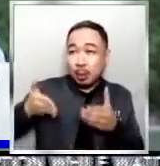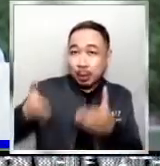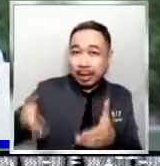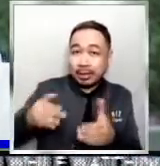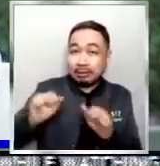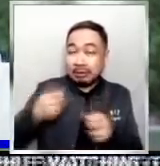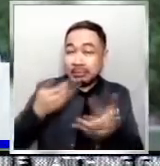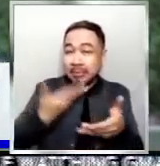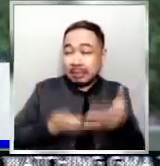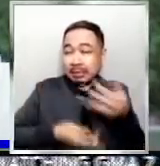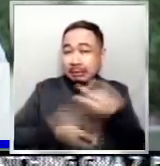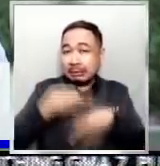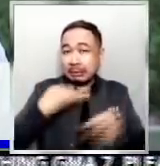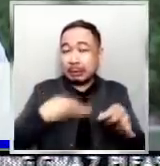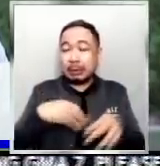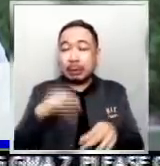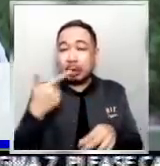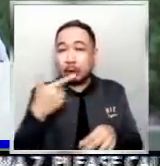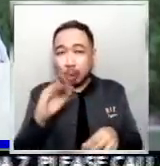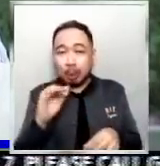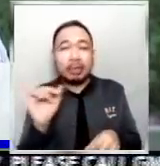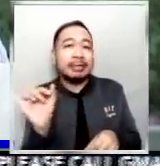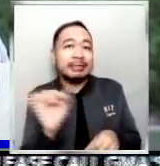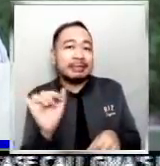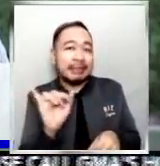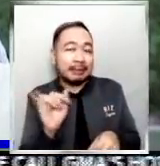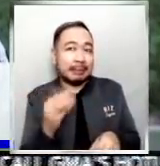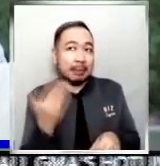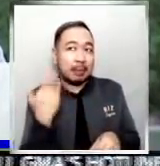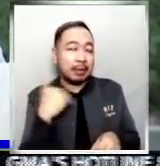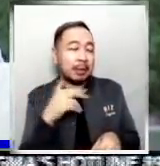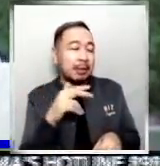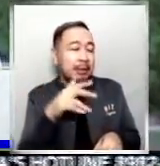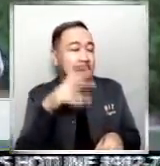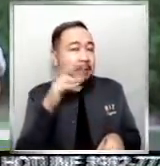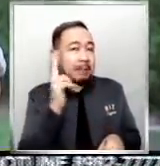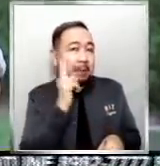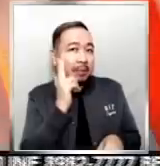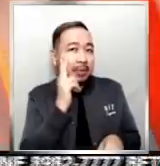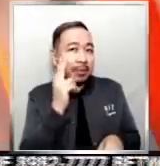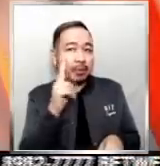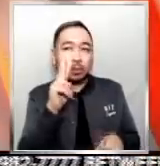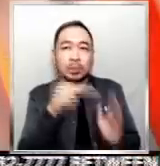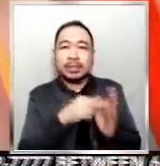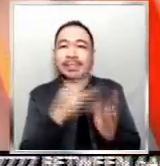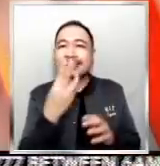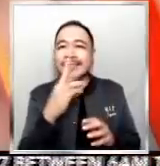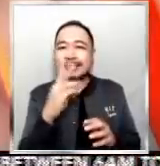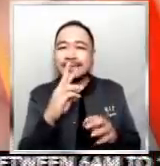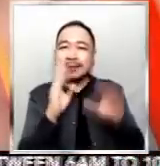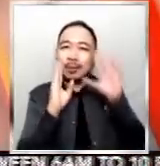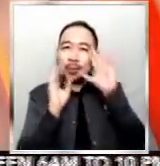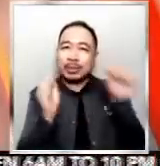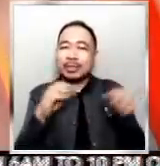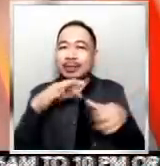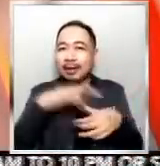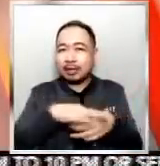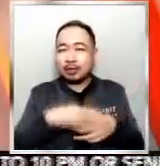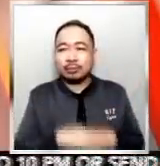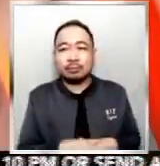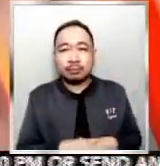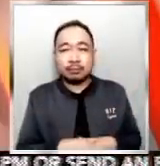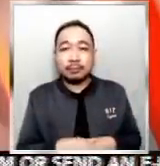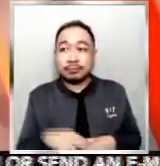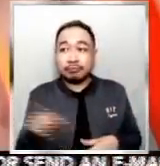Pangulong Rodrigo Duterte tulad ng ginawa ng kanyang ama noong 2016 presidential elections. Sabi ni Mayor Sara, hindi raw siya miyembro